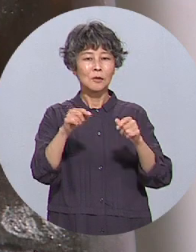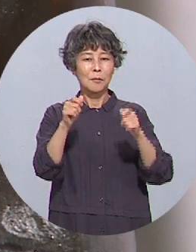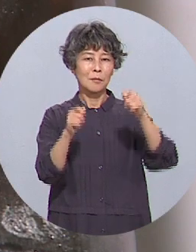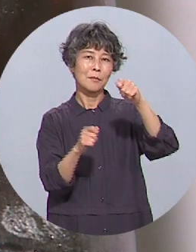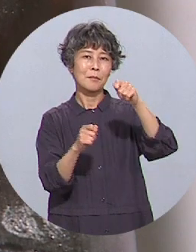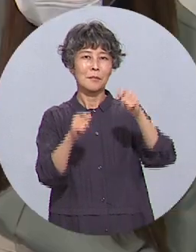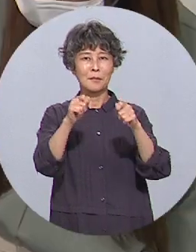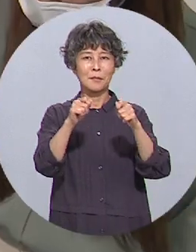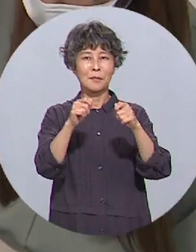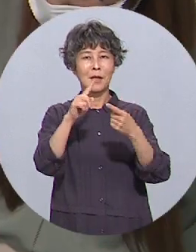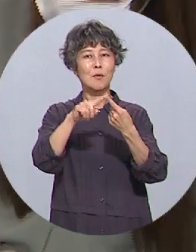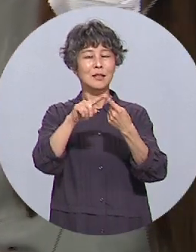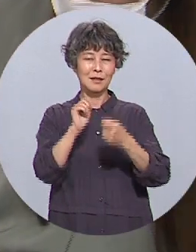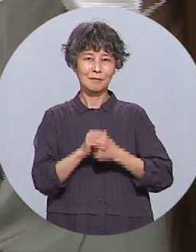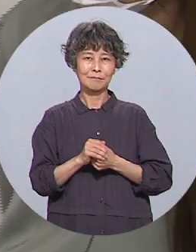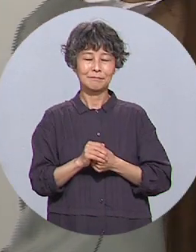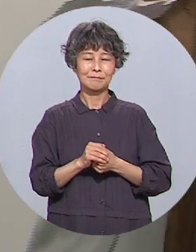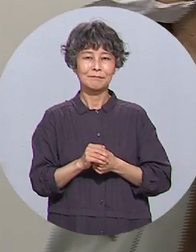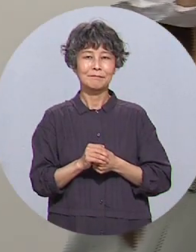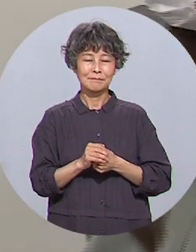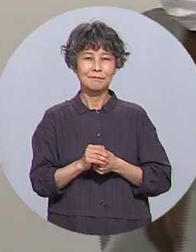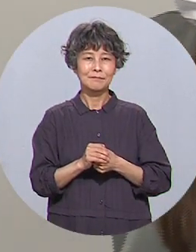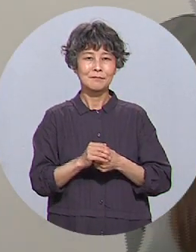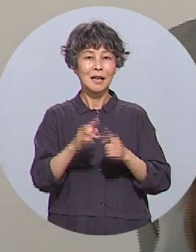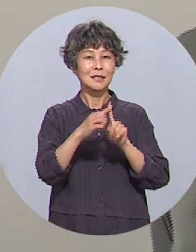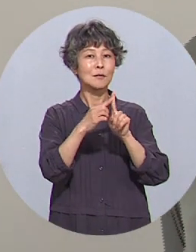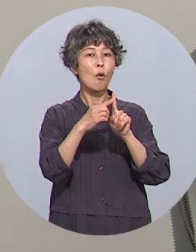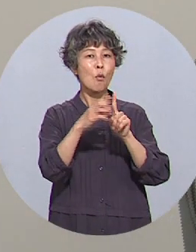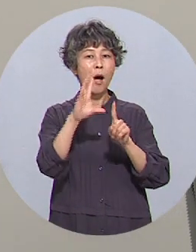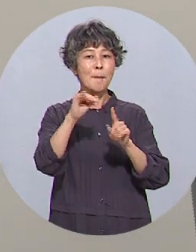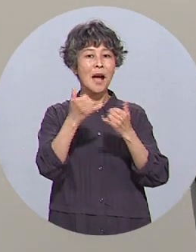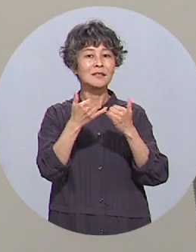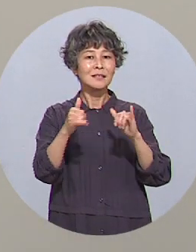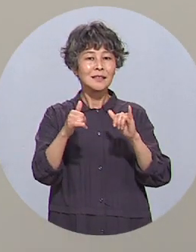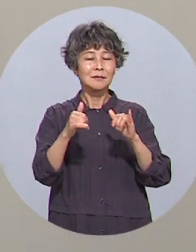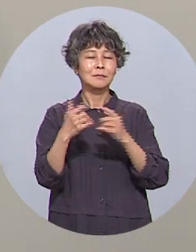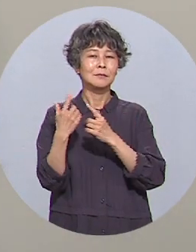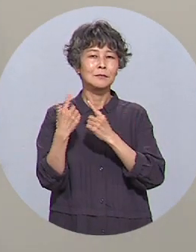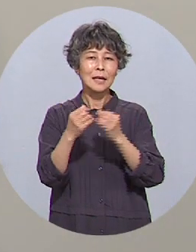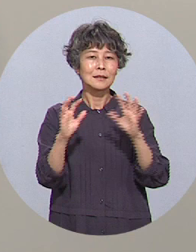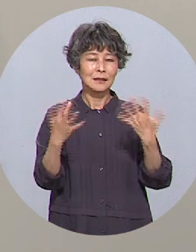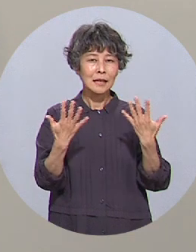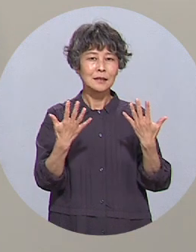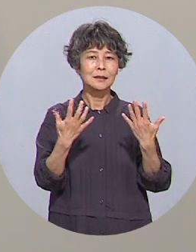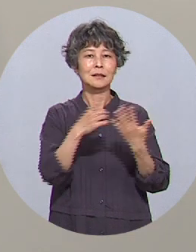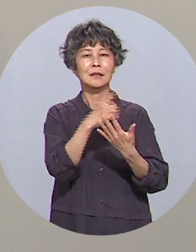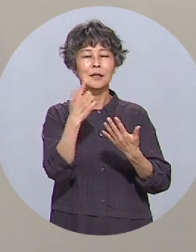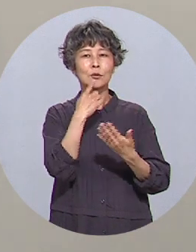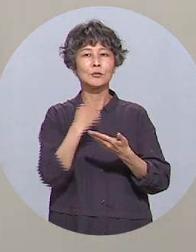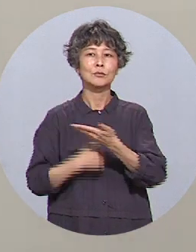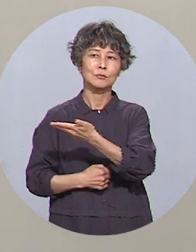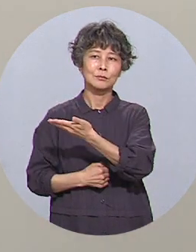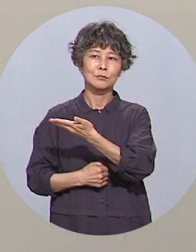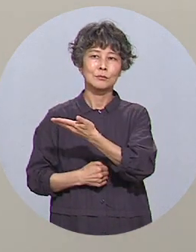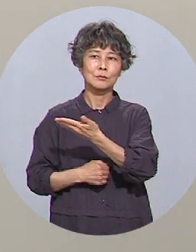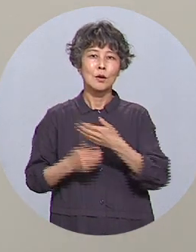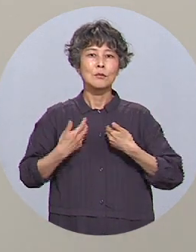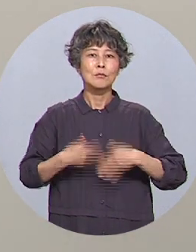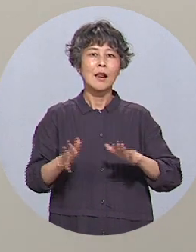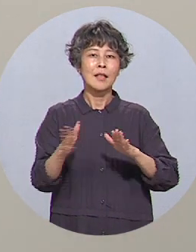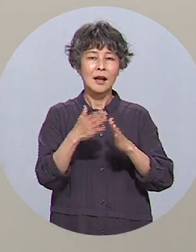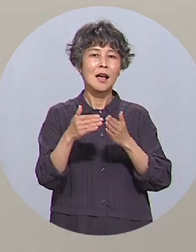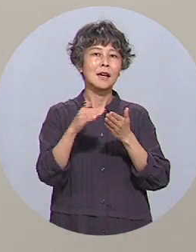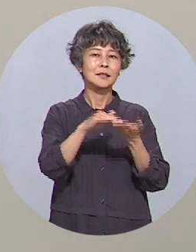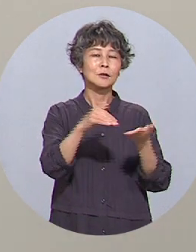に合わせちゃいました。 指紋はですね、万人不動、終生不変という特徴がありまして、うん、生まれてから死ぬまで指紋は変わら